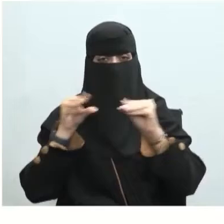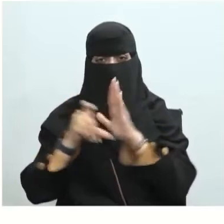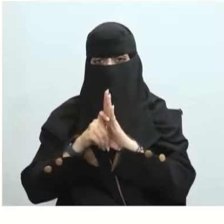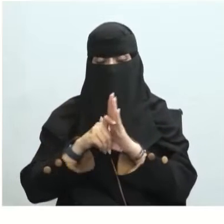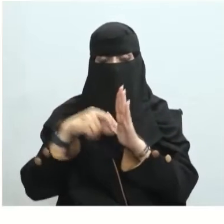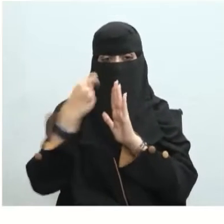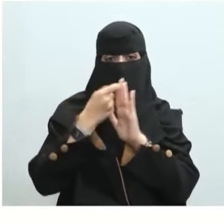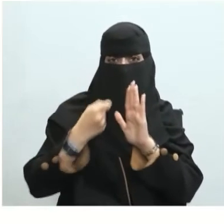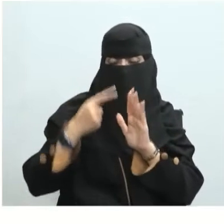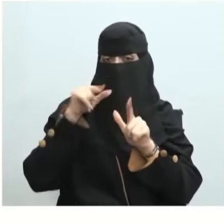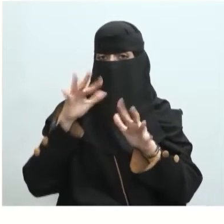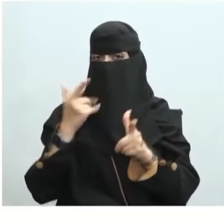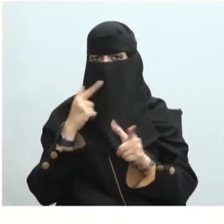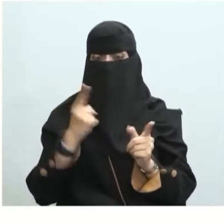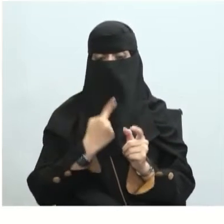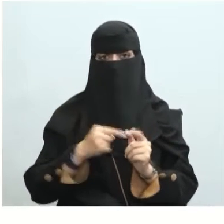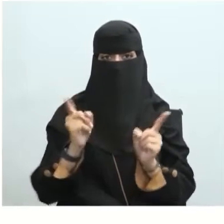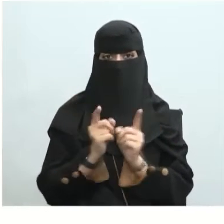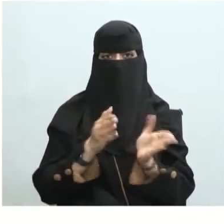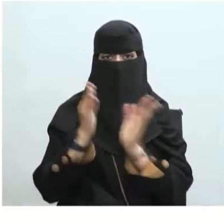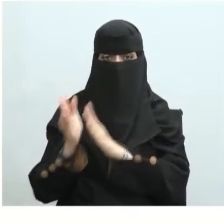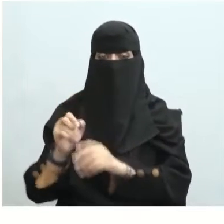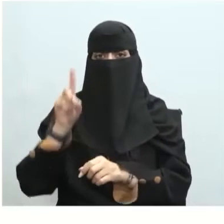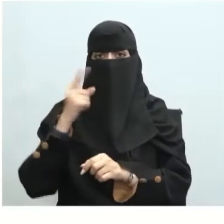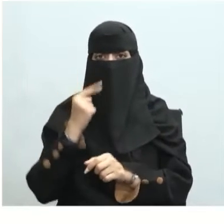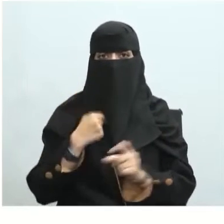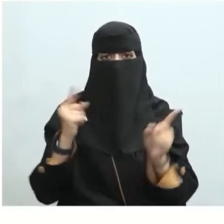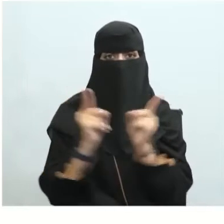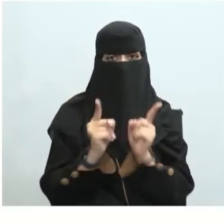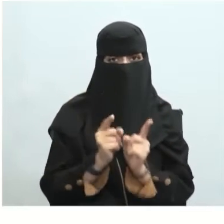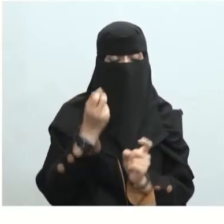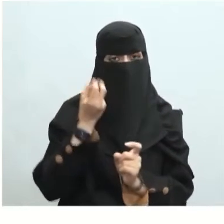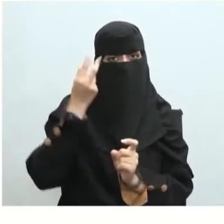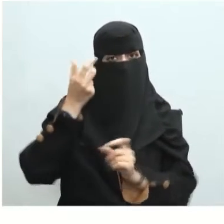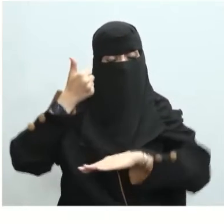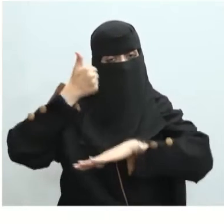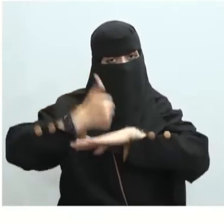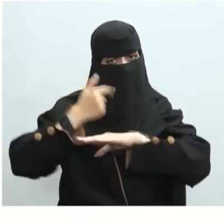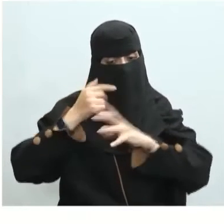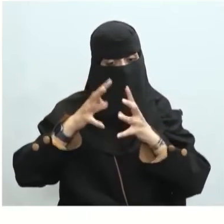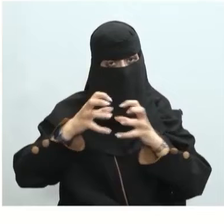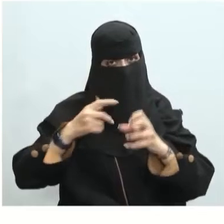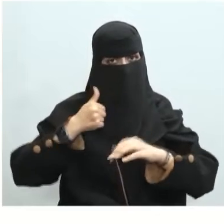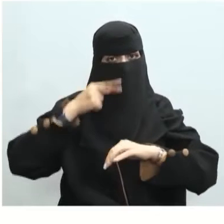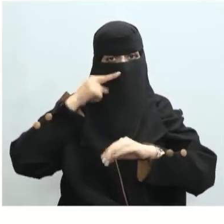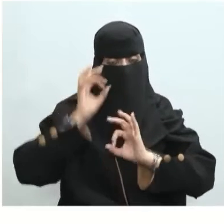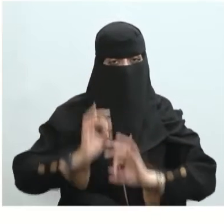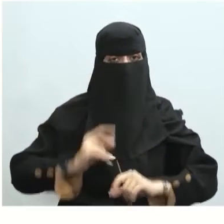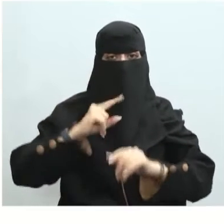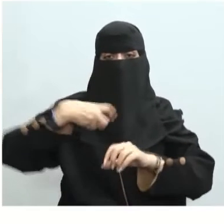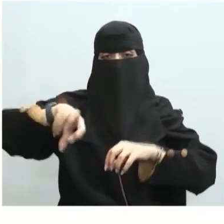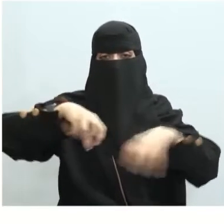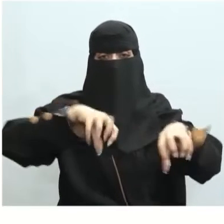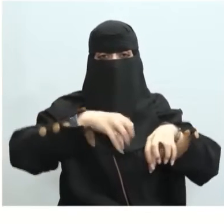تحدد العناصر الفنيه بء حدد الافكار الرئيسه والتفصيلات الاساسيه لكل لكل عنصر الافكار الرئيسه